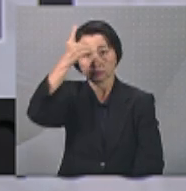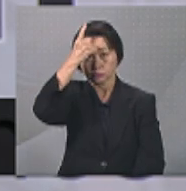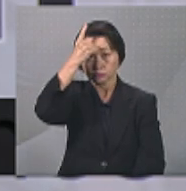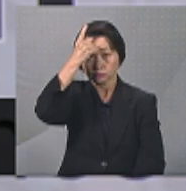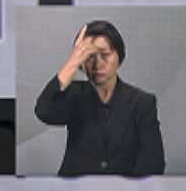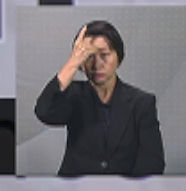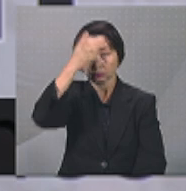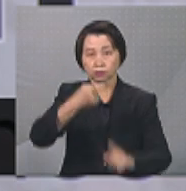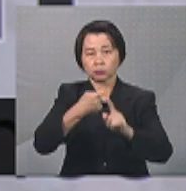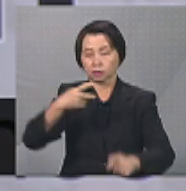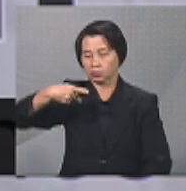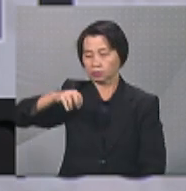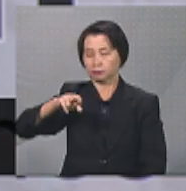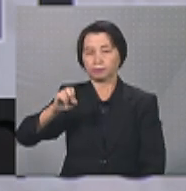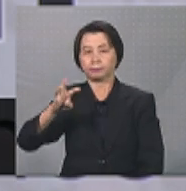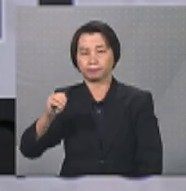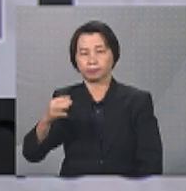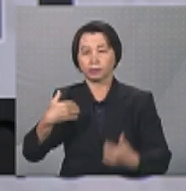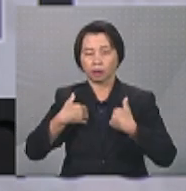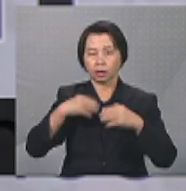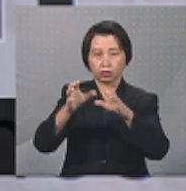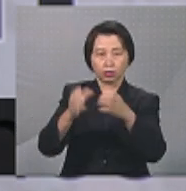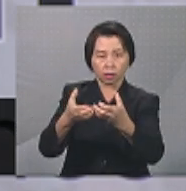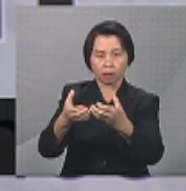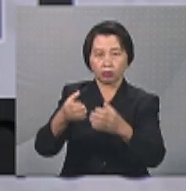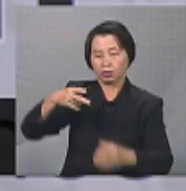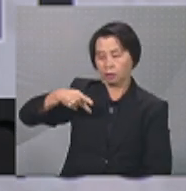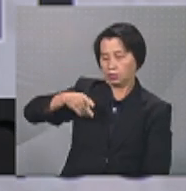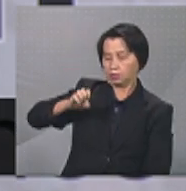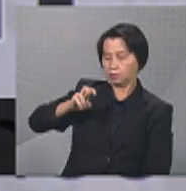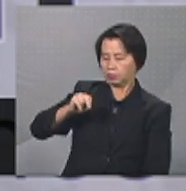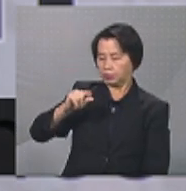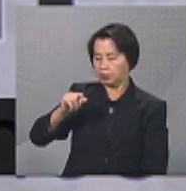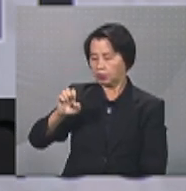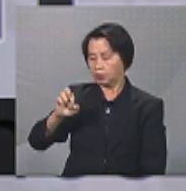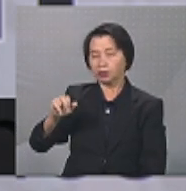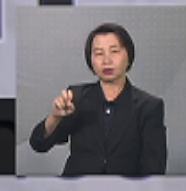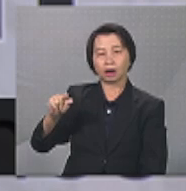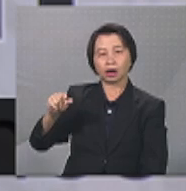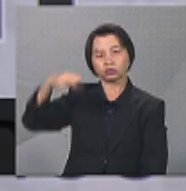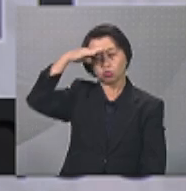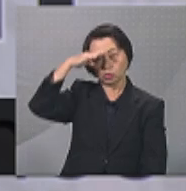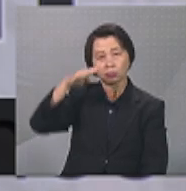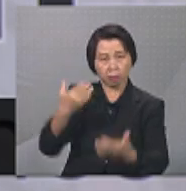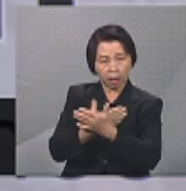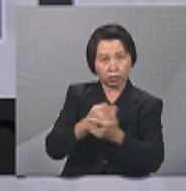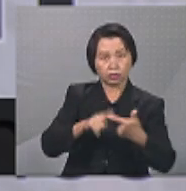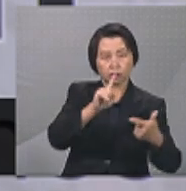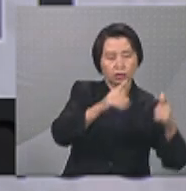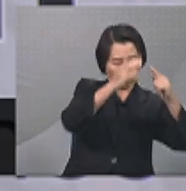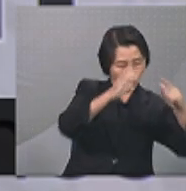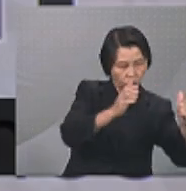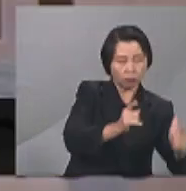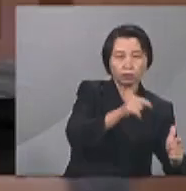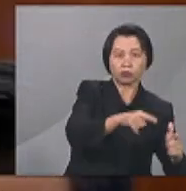Azri daripada Media Prima. Jadi nak tanya kepada Datuk, adakah kluster Pengerang itu adalah kluster baru? Dan adakah kompleks bersepadu Pengerang adalah salah satu